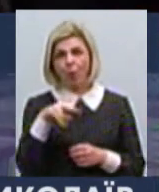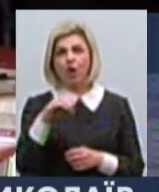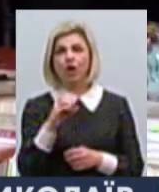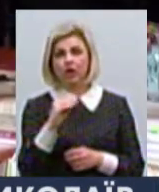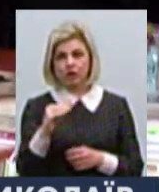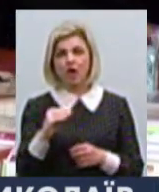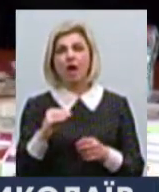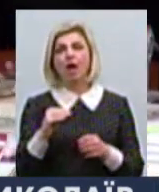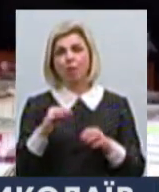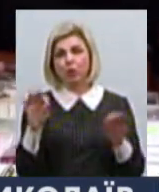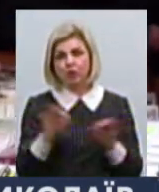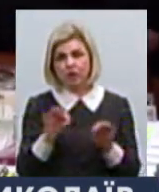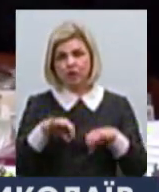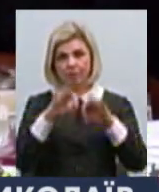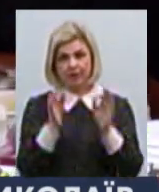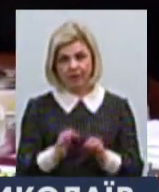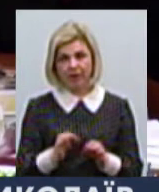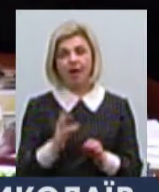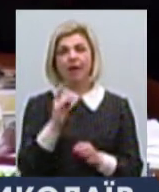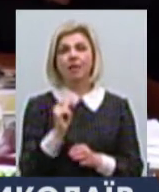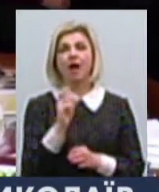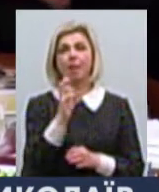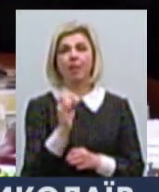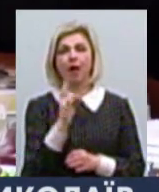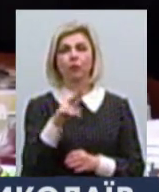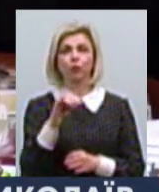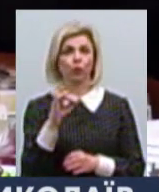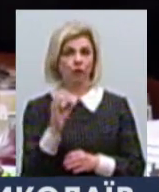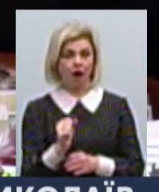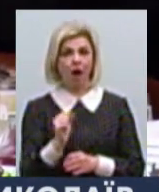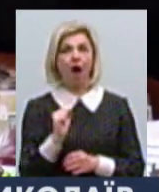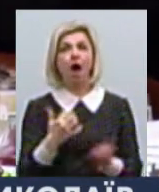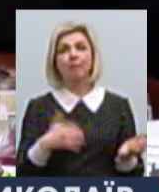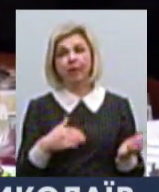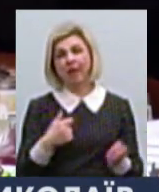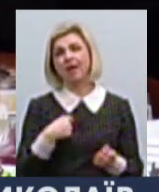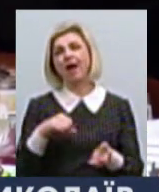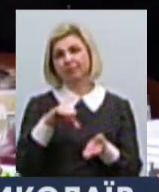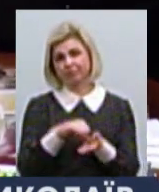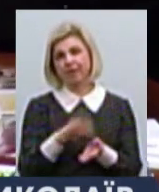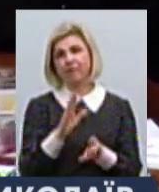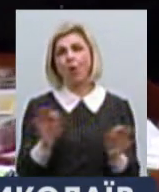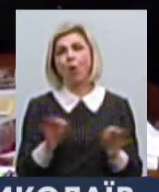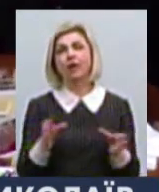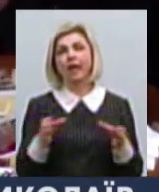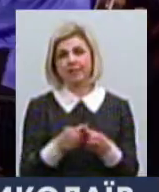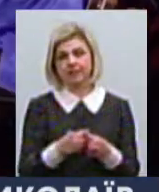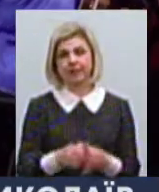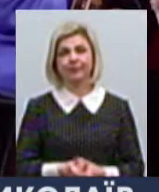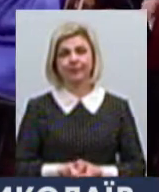на бандурі. А балалайка – це інструмент, на якому я граю виключно в оркестрі народних